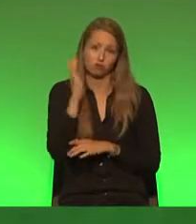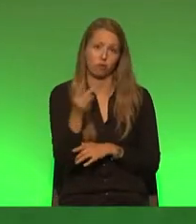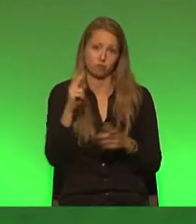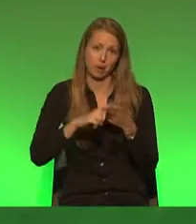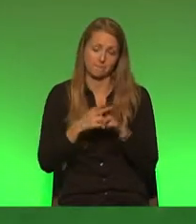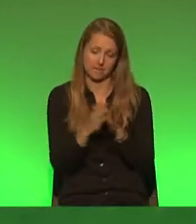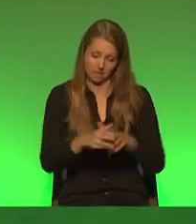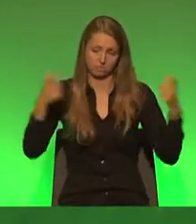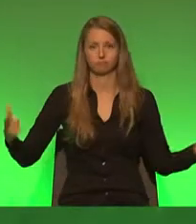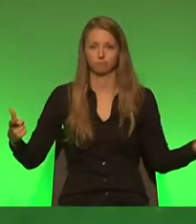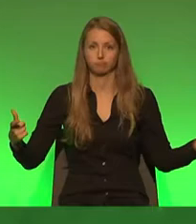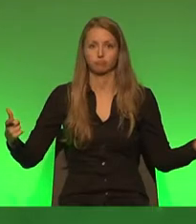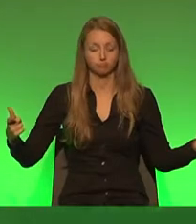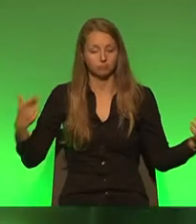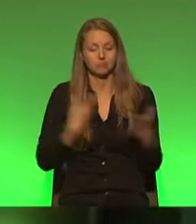müssen wir auch in Zukunft gerecht werden.